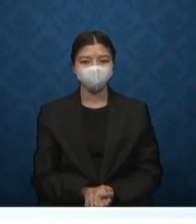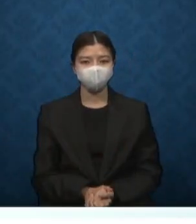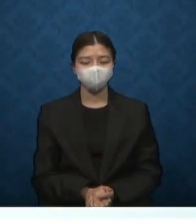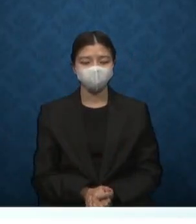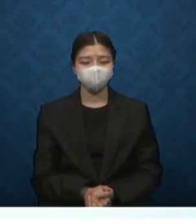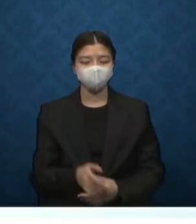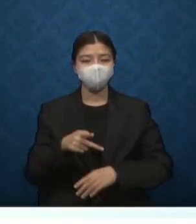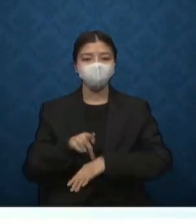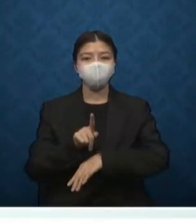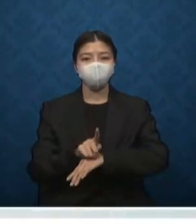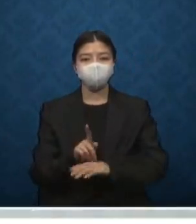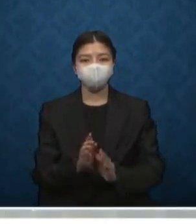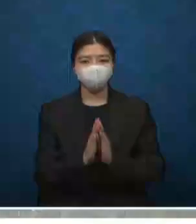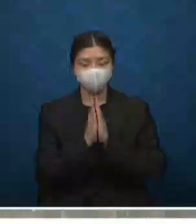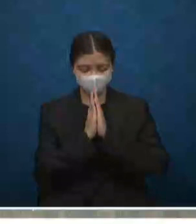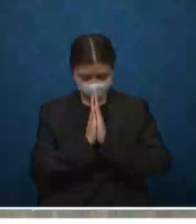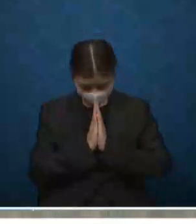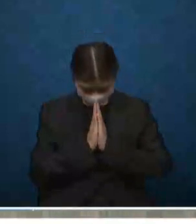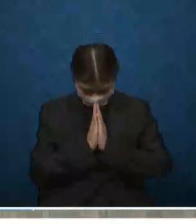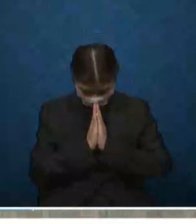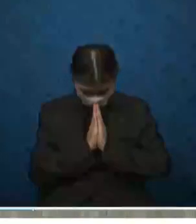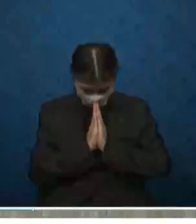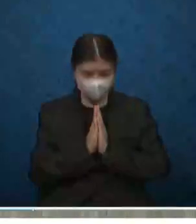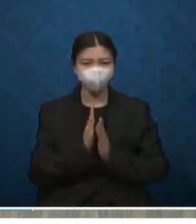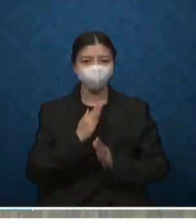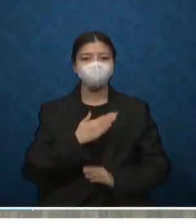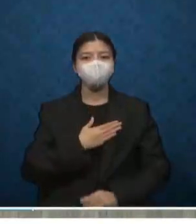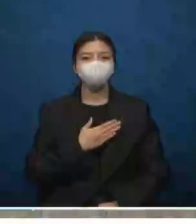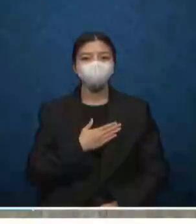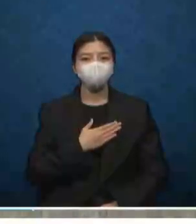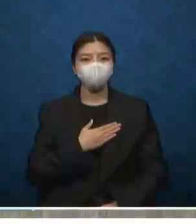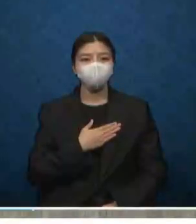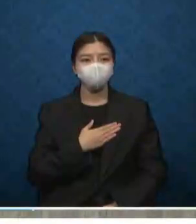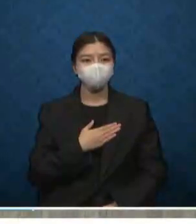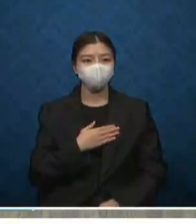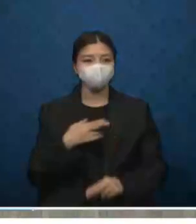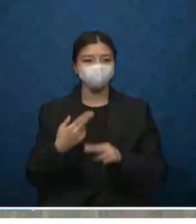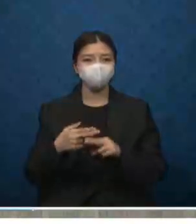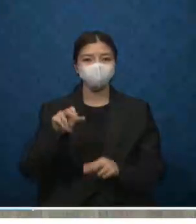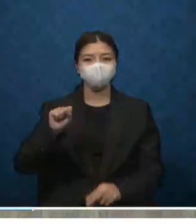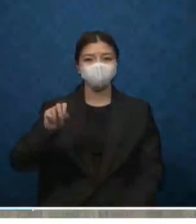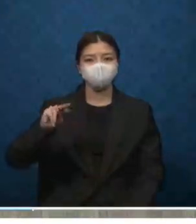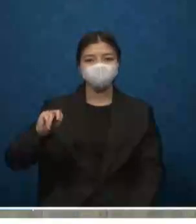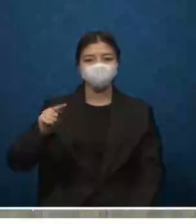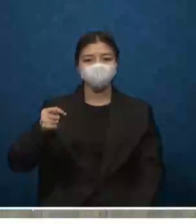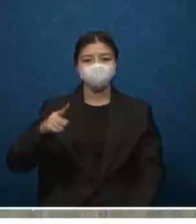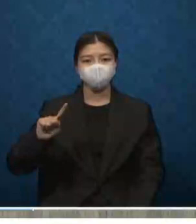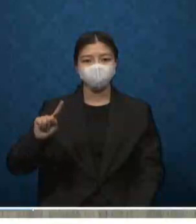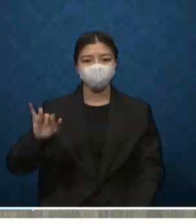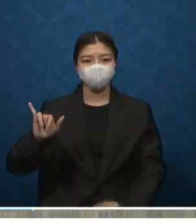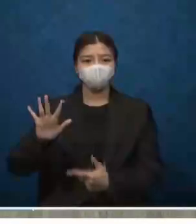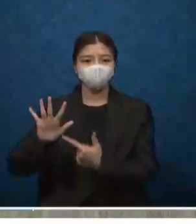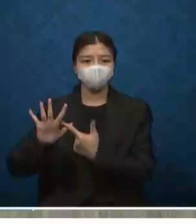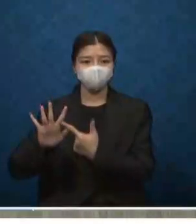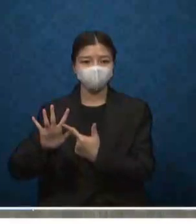กับเรียนท่านประธานวุฒิสภาที่เคารพกับผมพลโทสนธยาน้อยฉายาสมาชิกวุฒิสภาในฐ